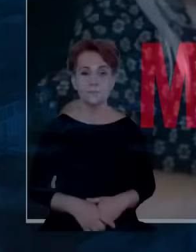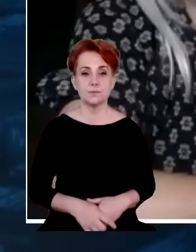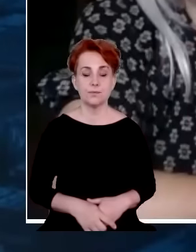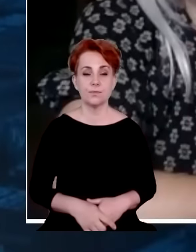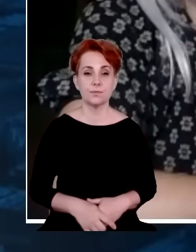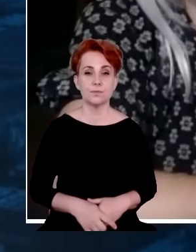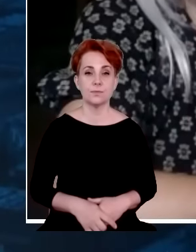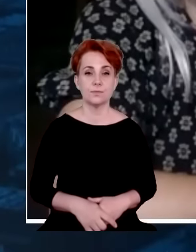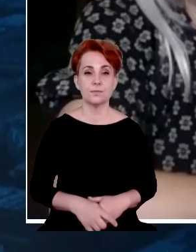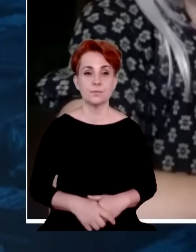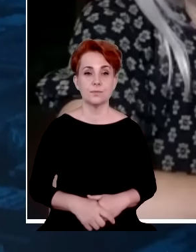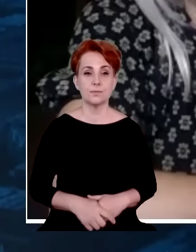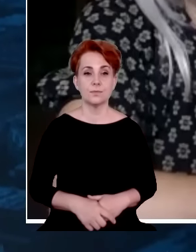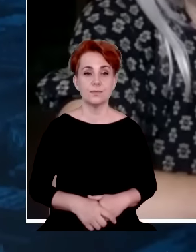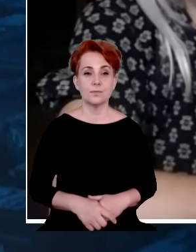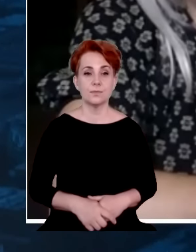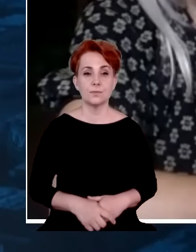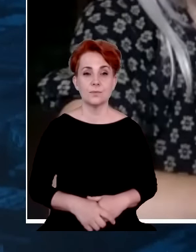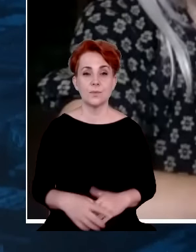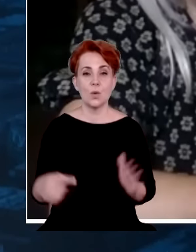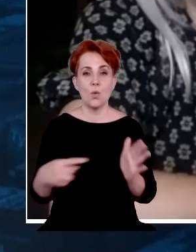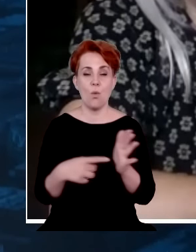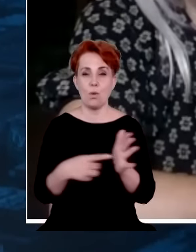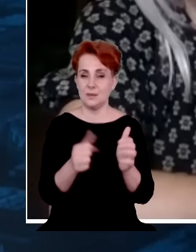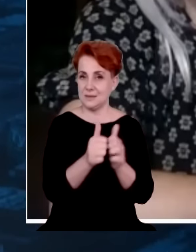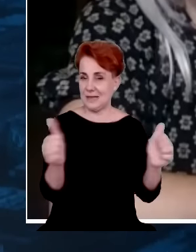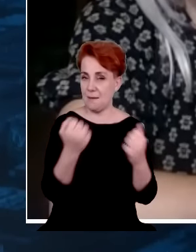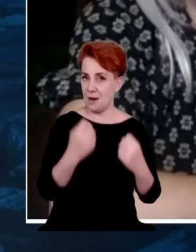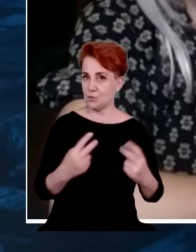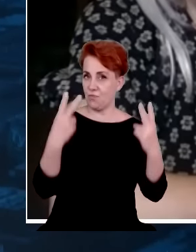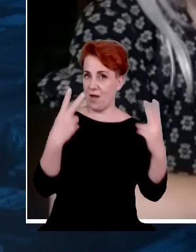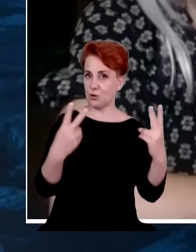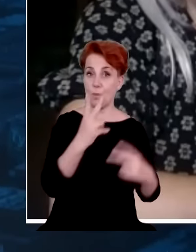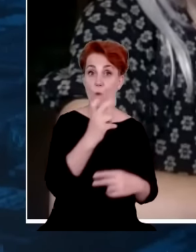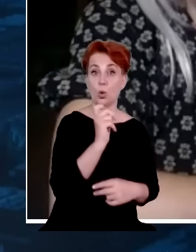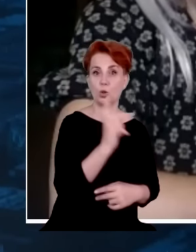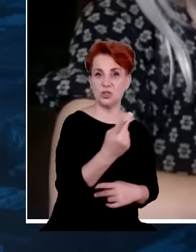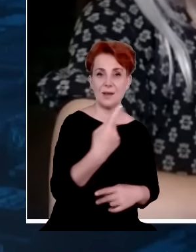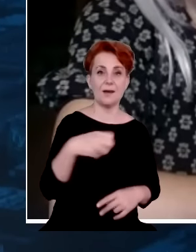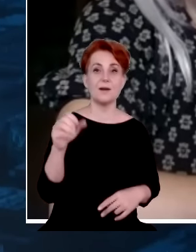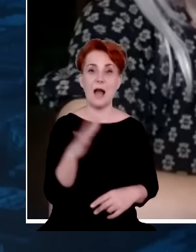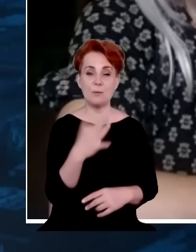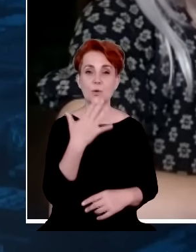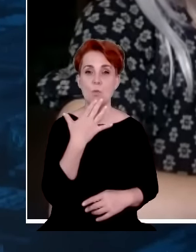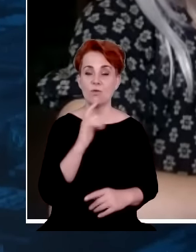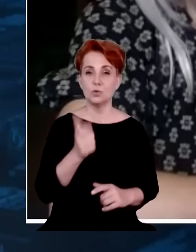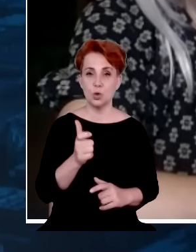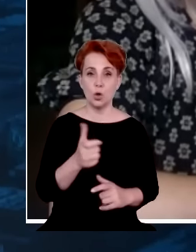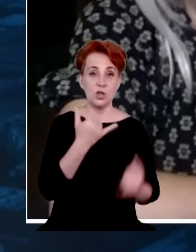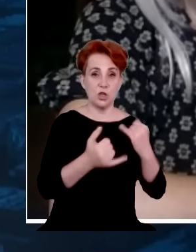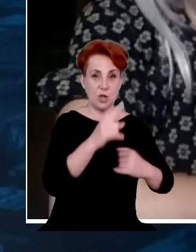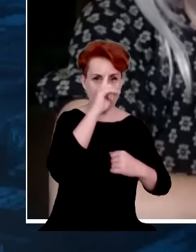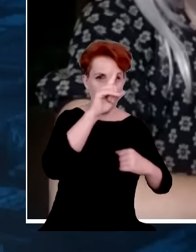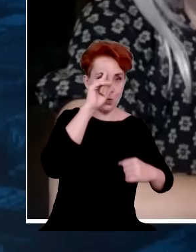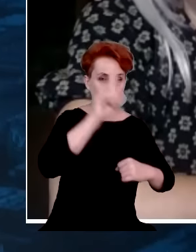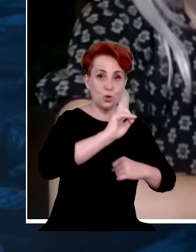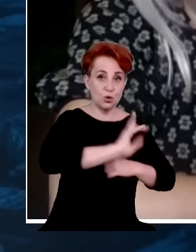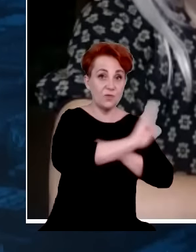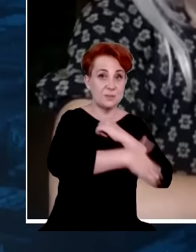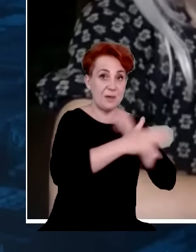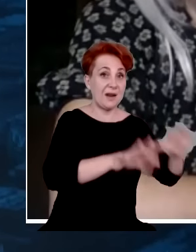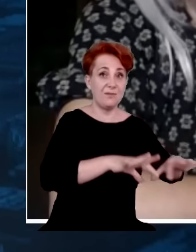będzie to jest takie zdanie klucz bo gośniak Kamysz mówi że utrata wyborców jest bardziej kosztowna